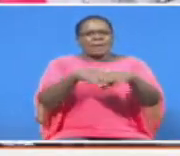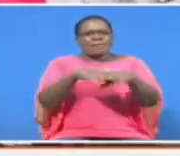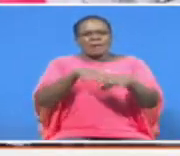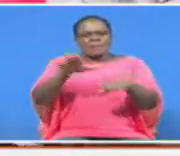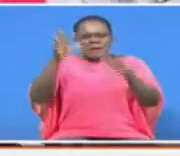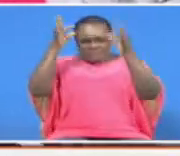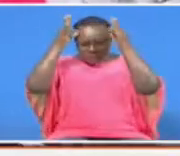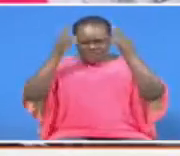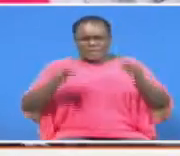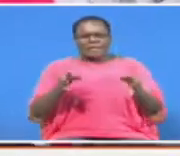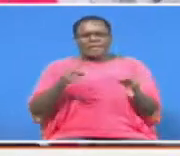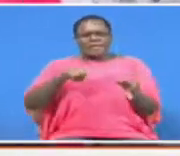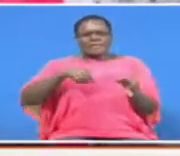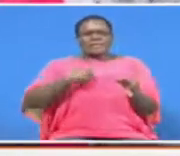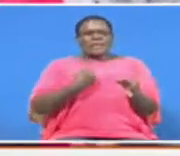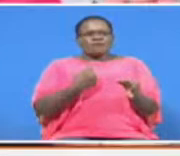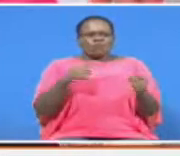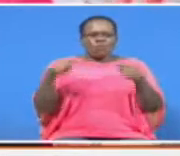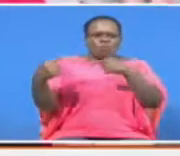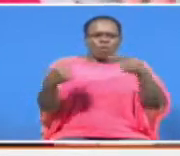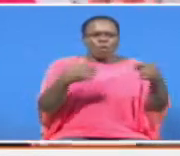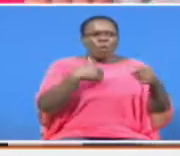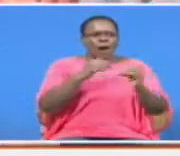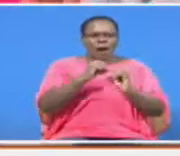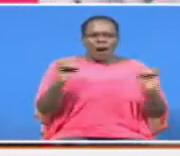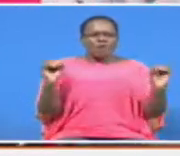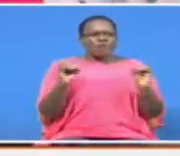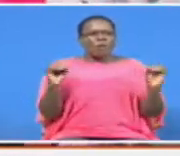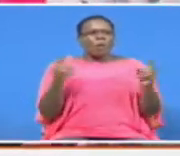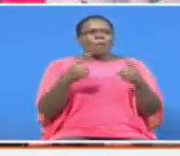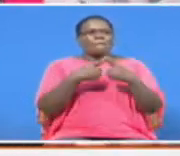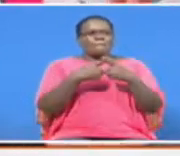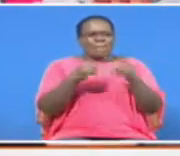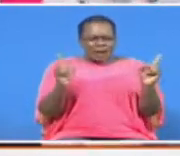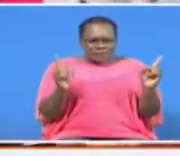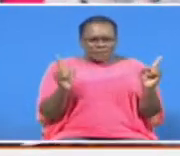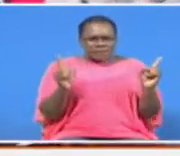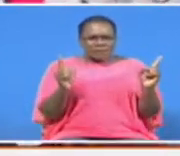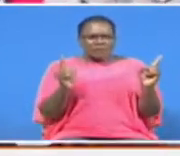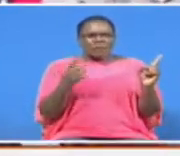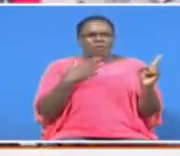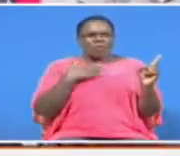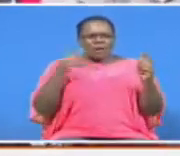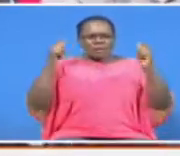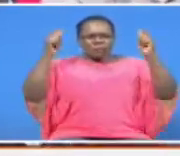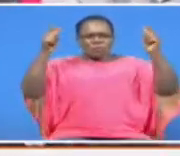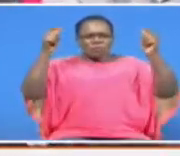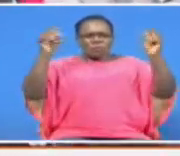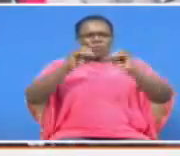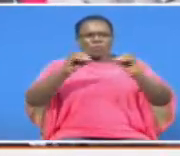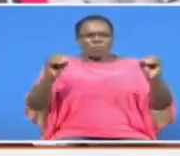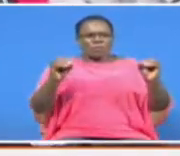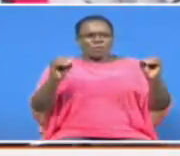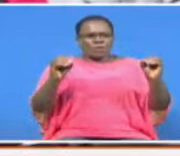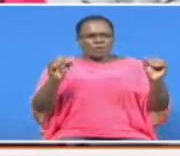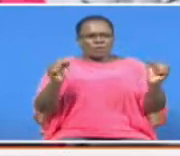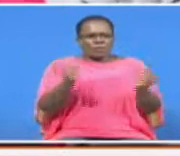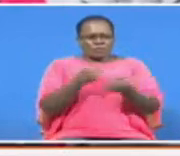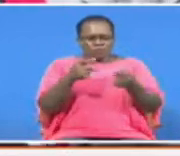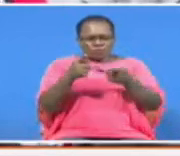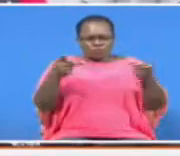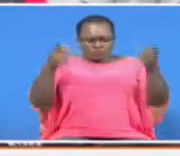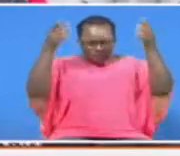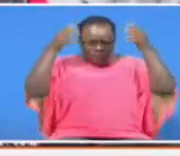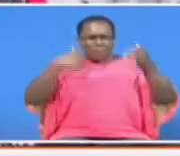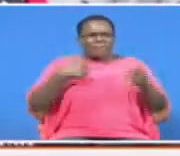vile wangetaka. Na sisi hakuna vita tuko nayo na mtu yote. Ile tulisema ni kwamba hatutaenda maandamano, hatuwezi weka sufuria kwa kichwa, kwa sababu